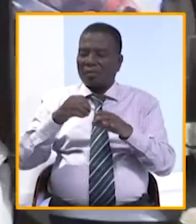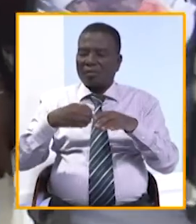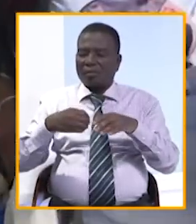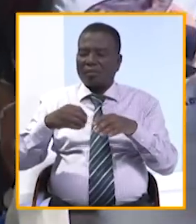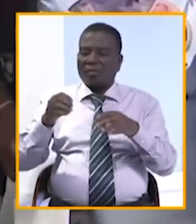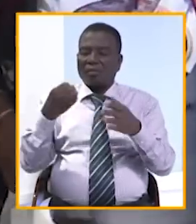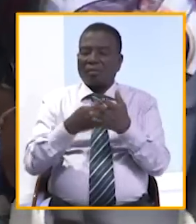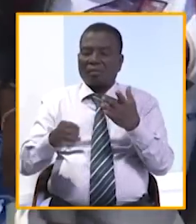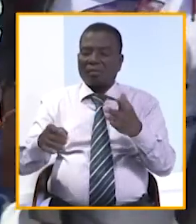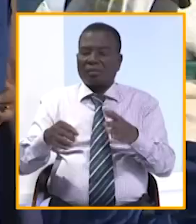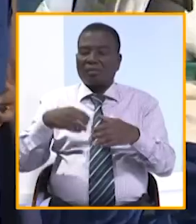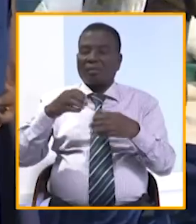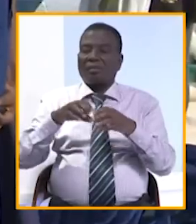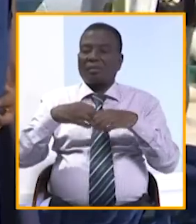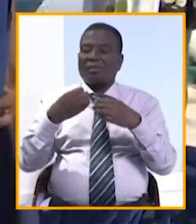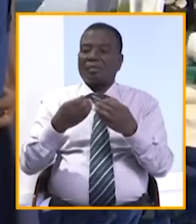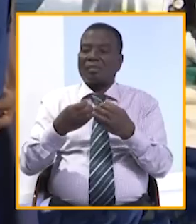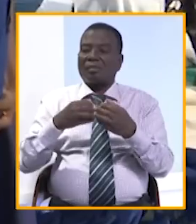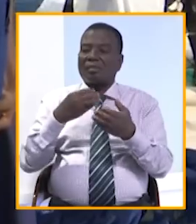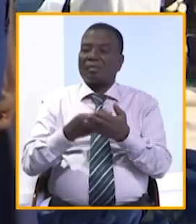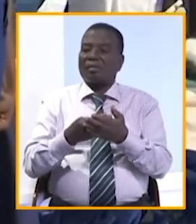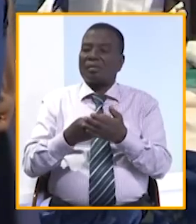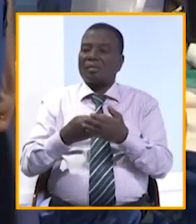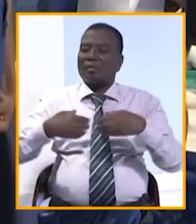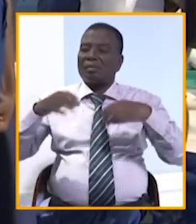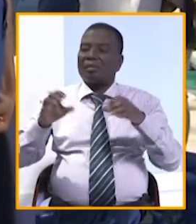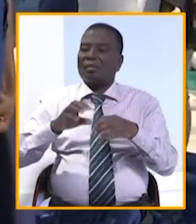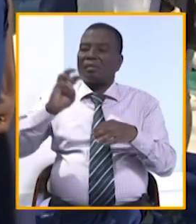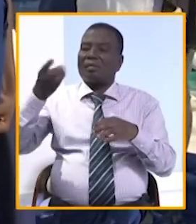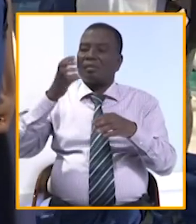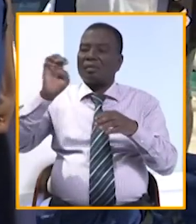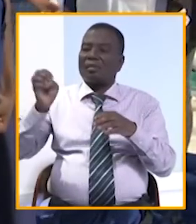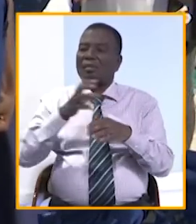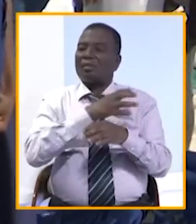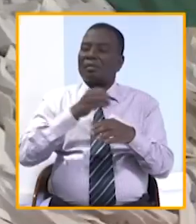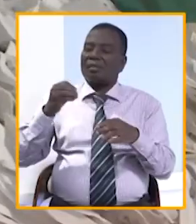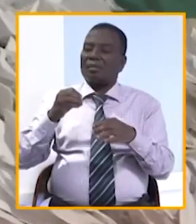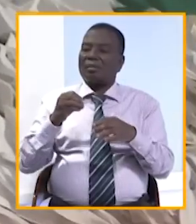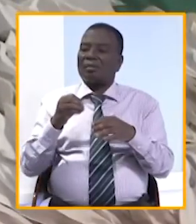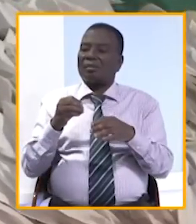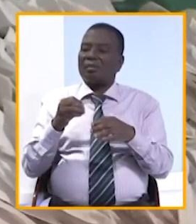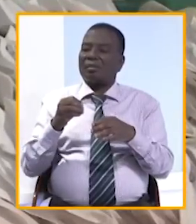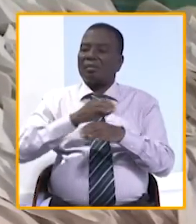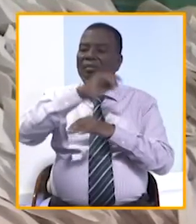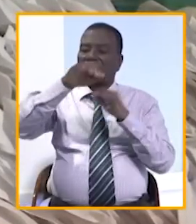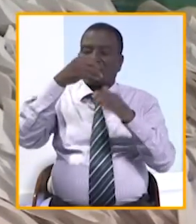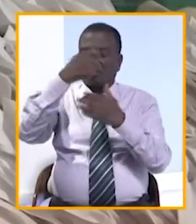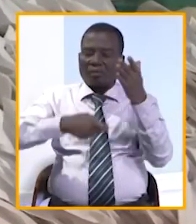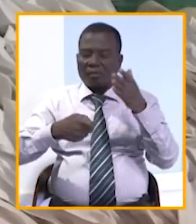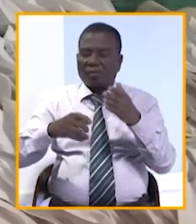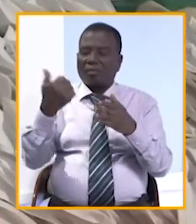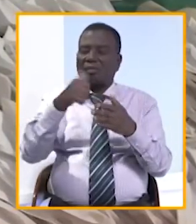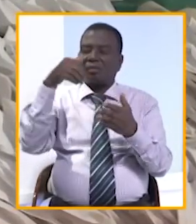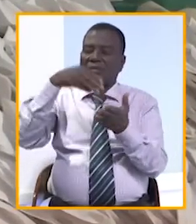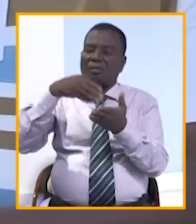6e bénéficient du projet Bourse nationale de manuels scolaires d'un montant de 660 000 francs CFA. Coût total des dons, 10